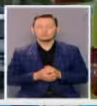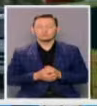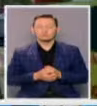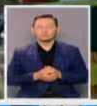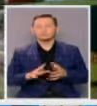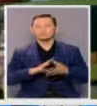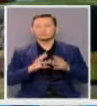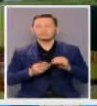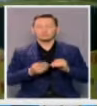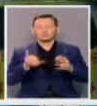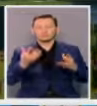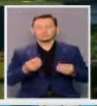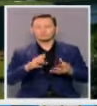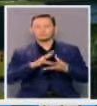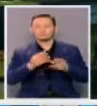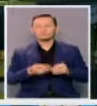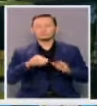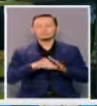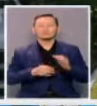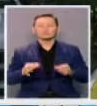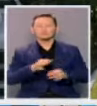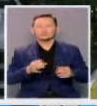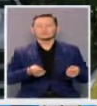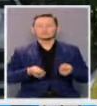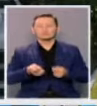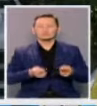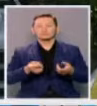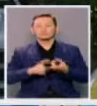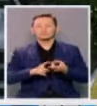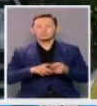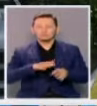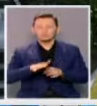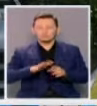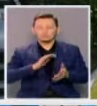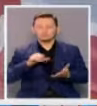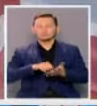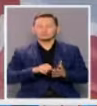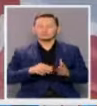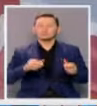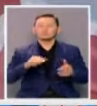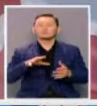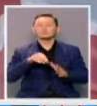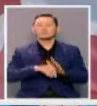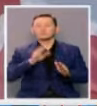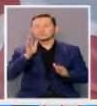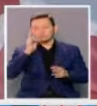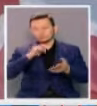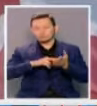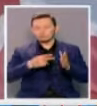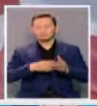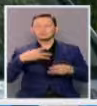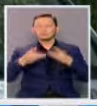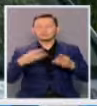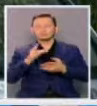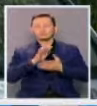В настоящее время на балансе областного управления здравоохранения имеется 92 кареты скорой помощи. В дальнейшем по очередности будут